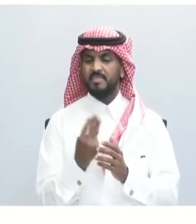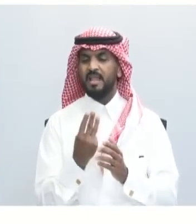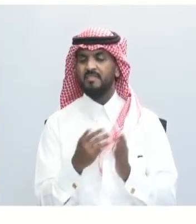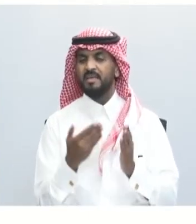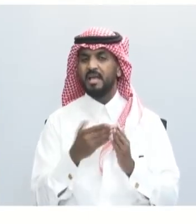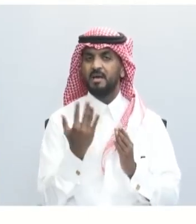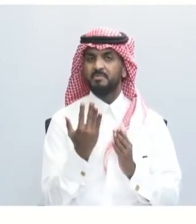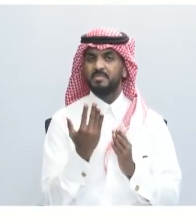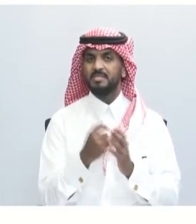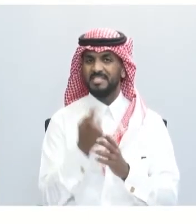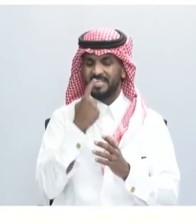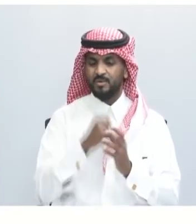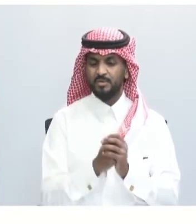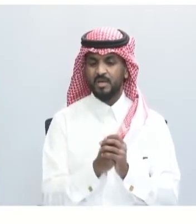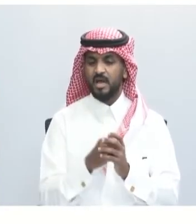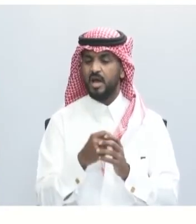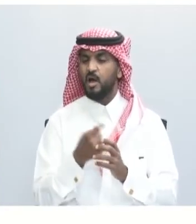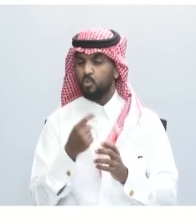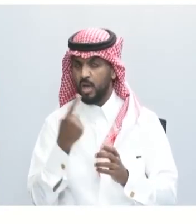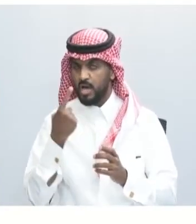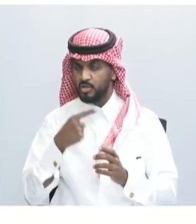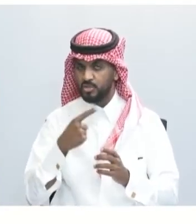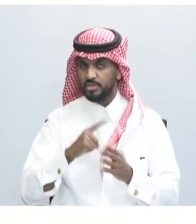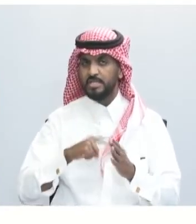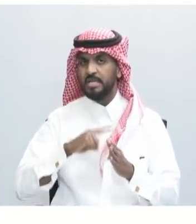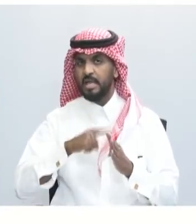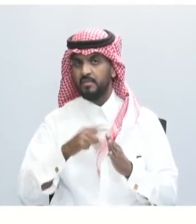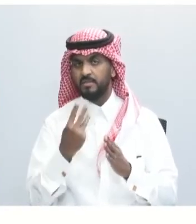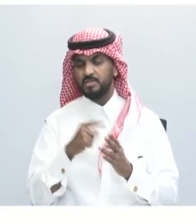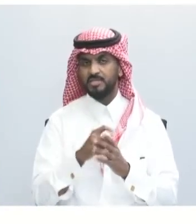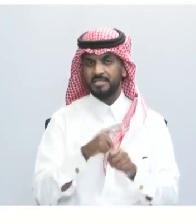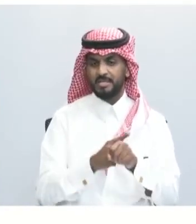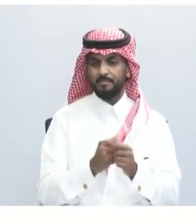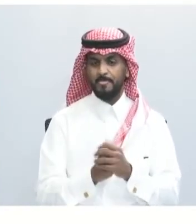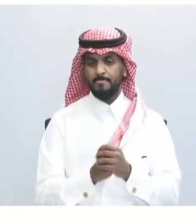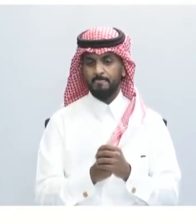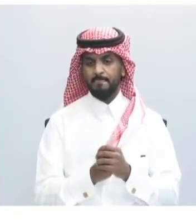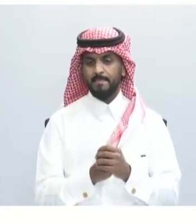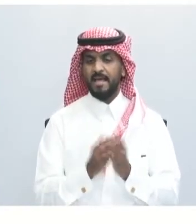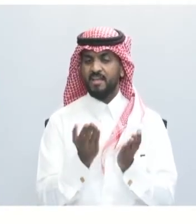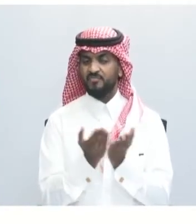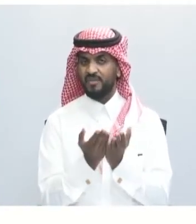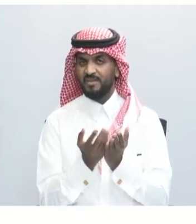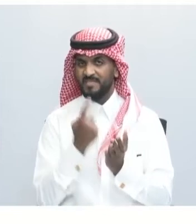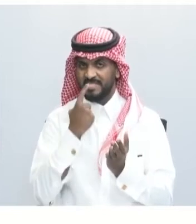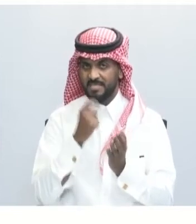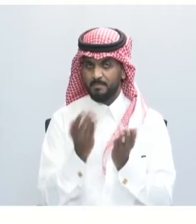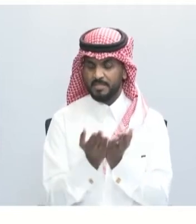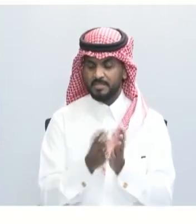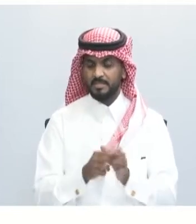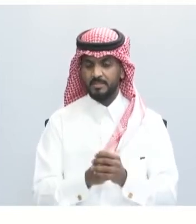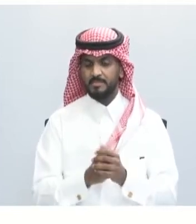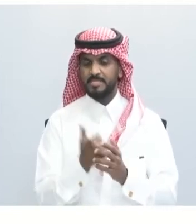يحتاج ما بين 10 الى 13 ساعه الاطفال في سن المدرسه من سته